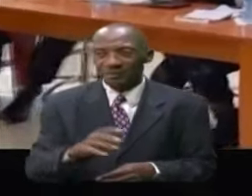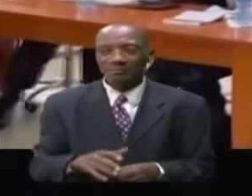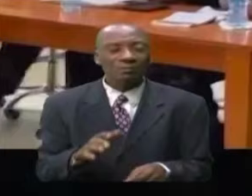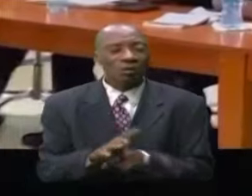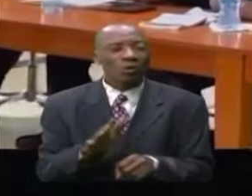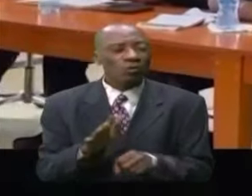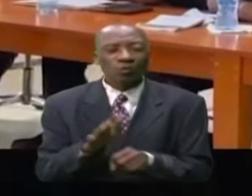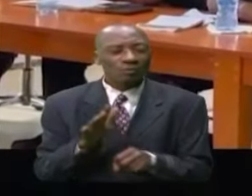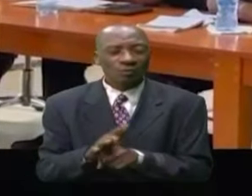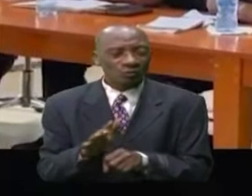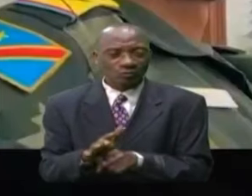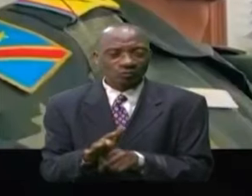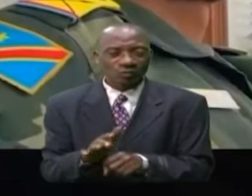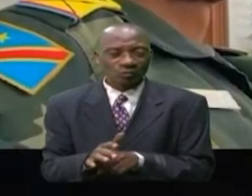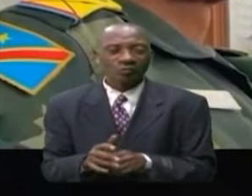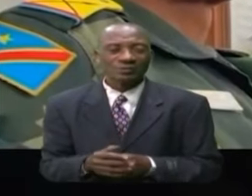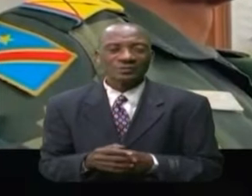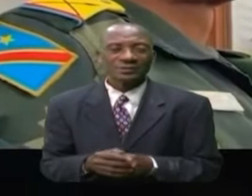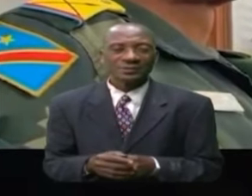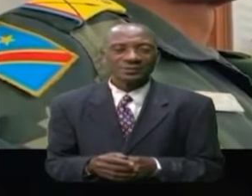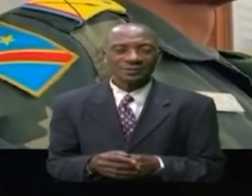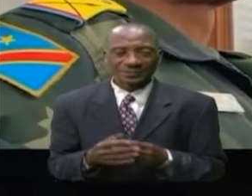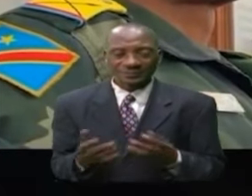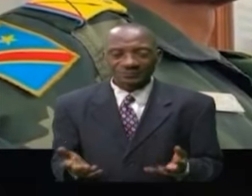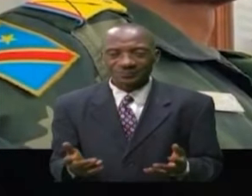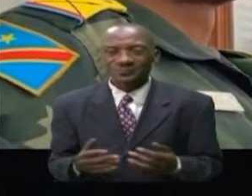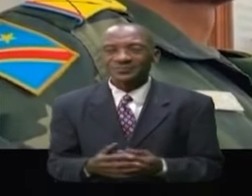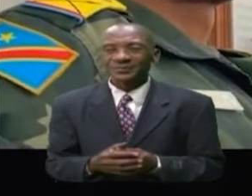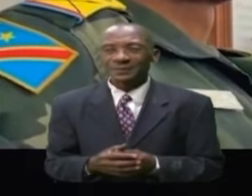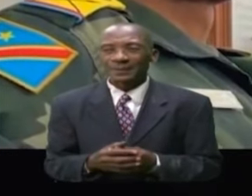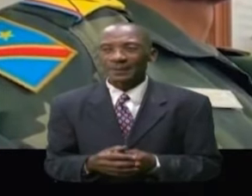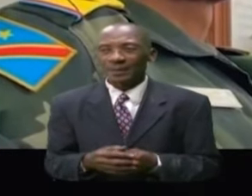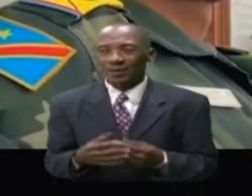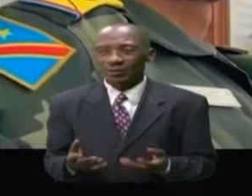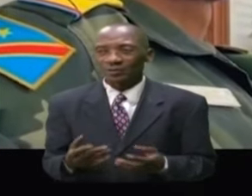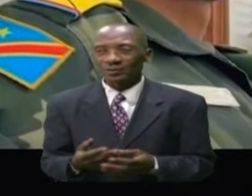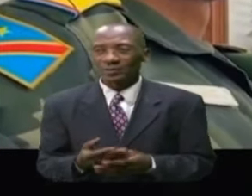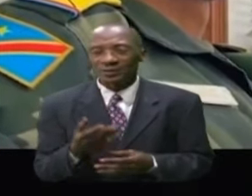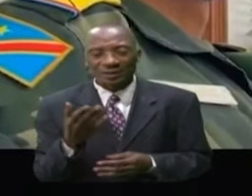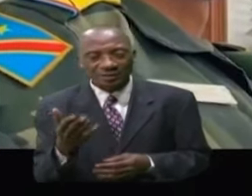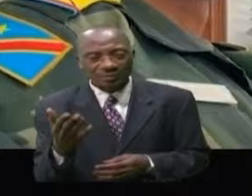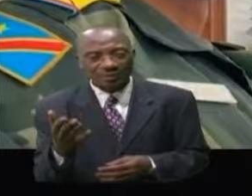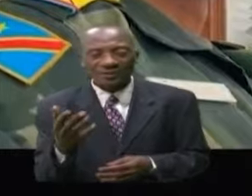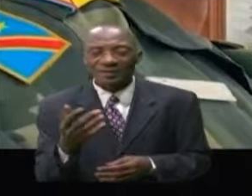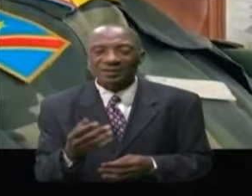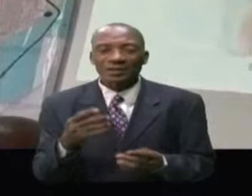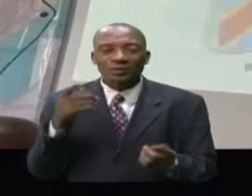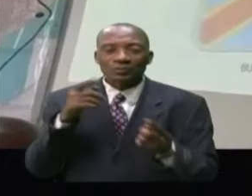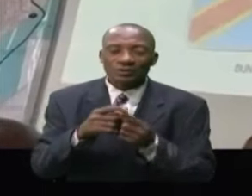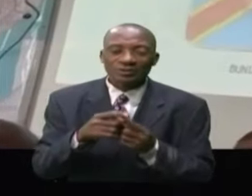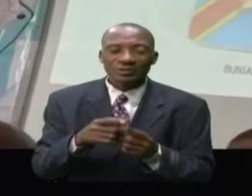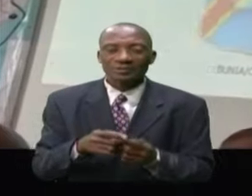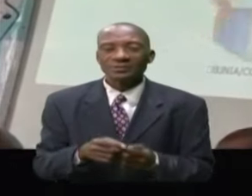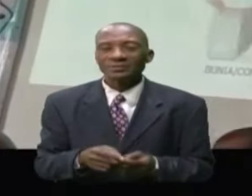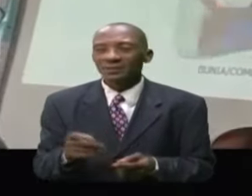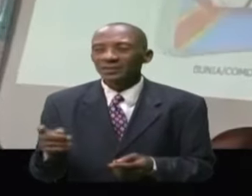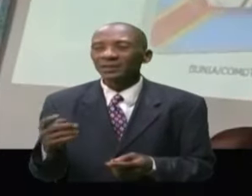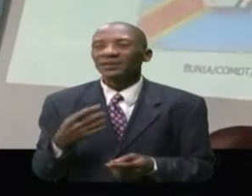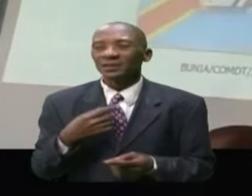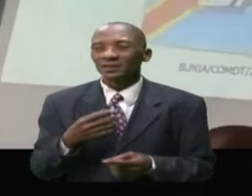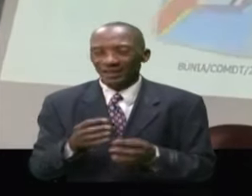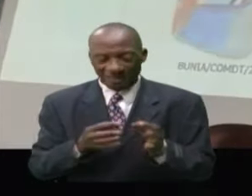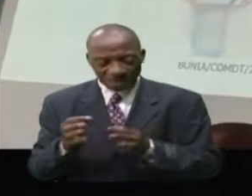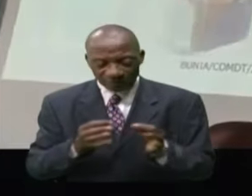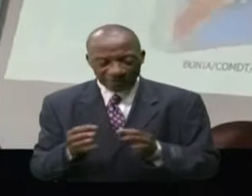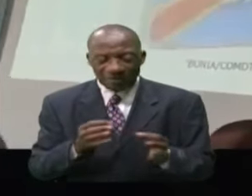ici question de mettre sur pied des méthodes drastiques contre les groupes réfractaires au processus de paix pour ainsi offrir une paix